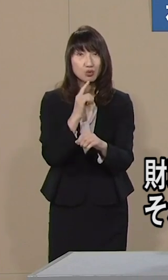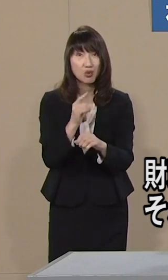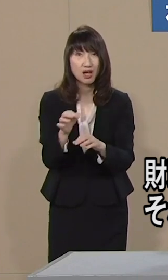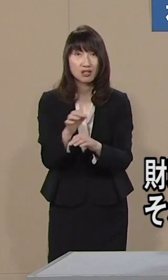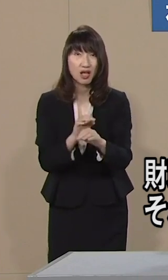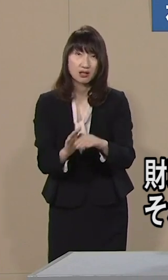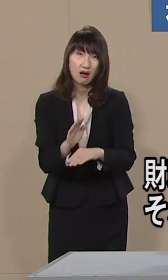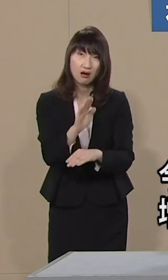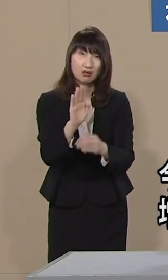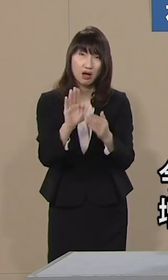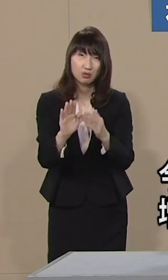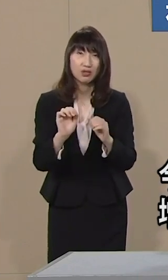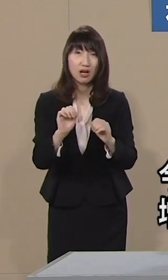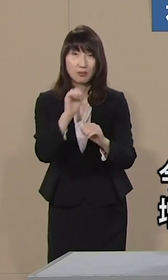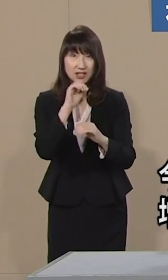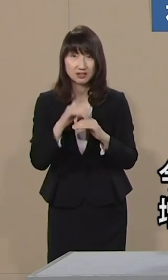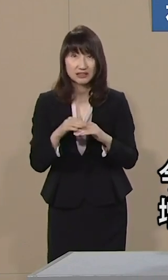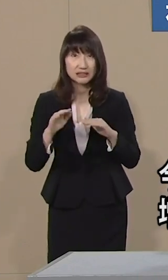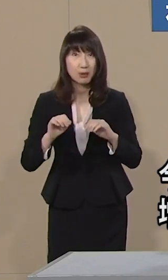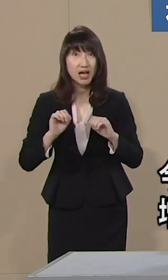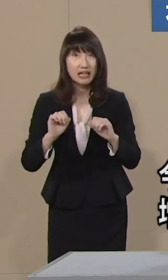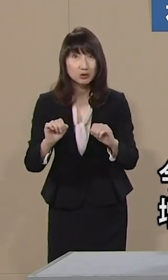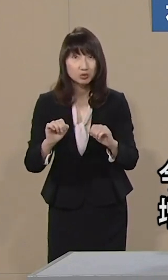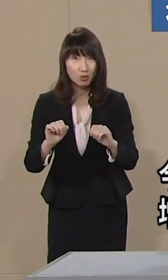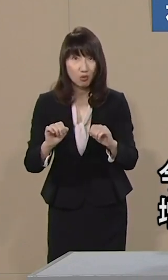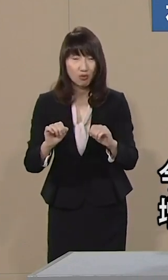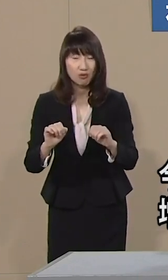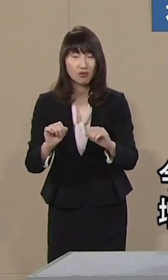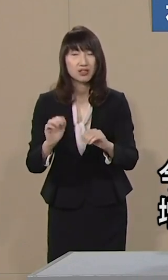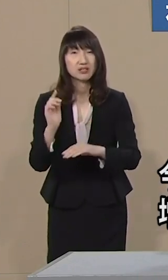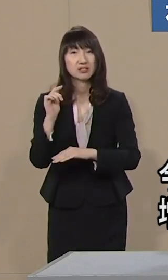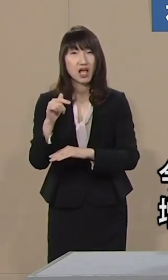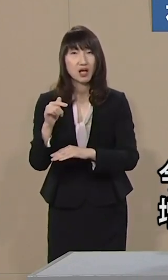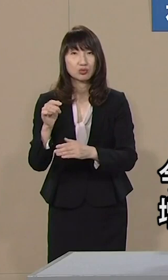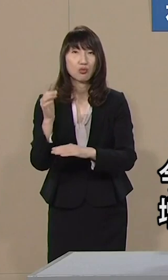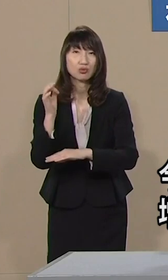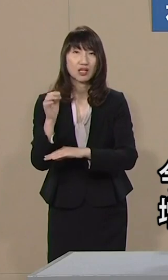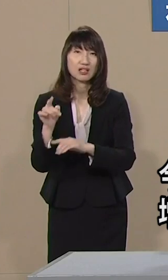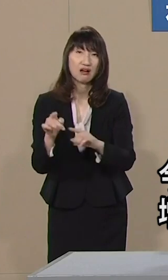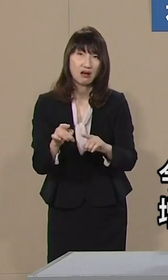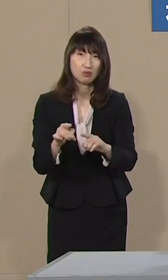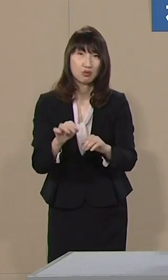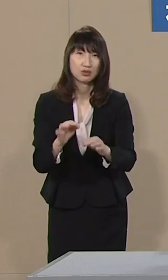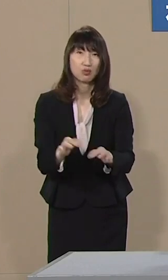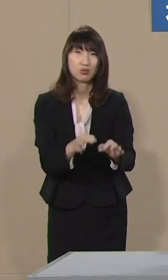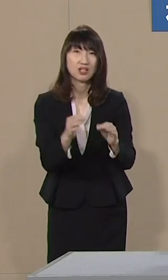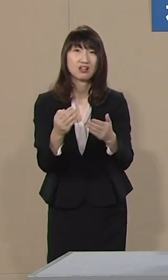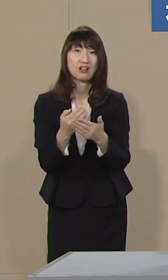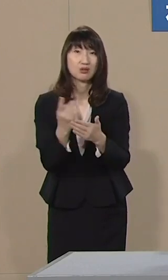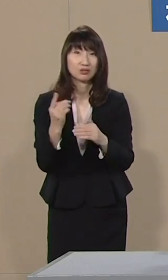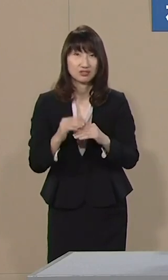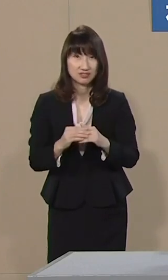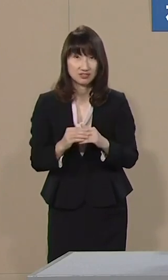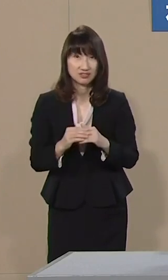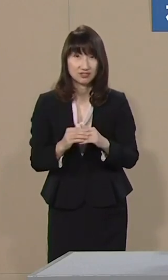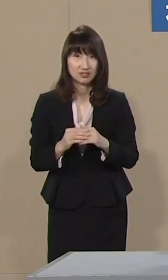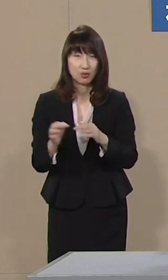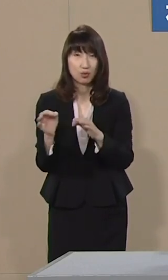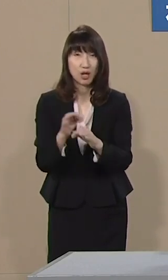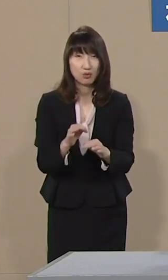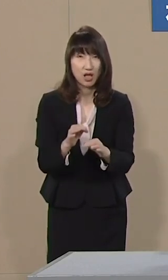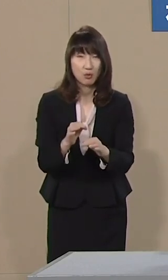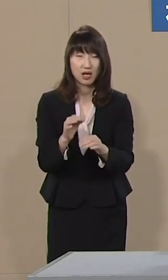よくなってからの議論です今それをやれば政府の財政カットと増税を進めることになる間違いなくデフレ不況